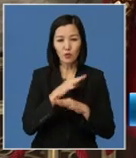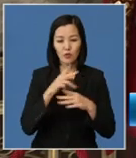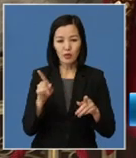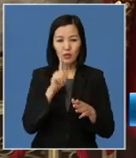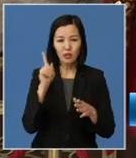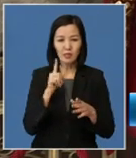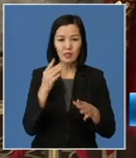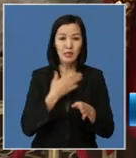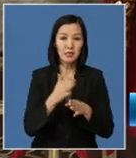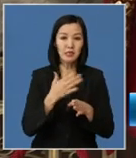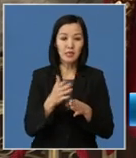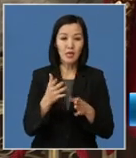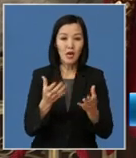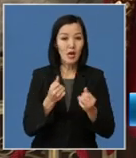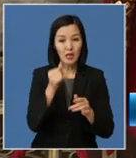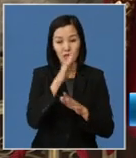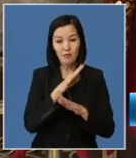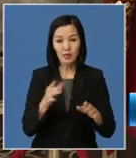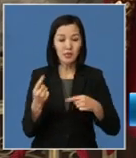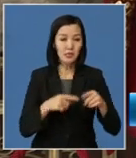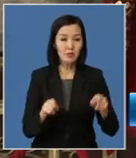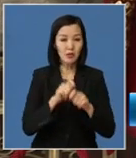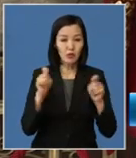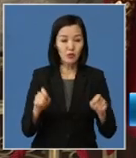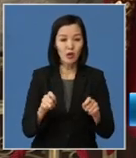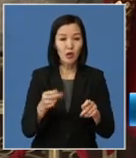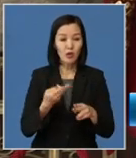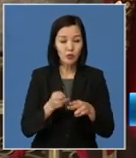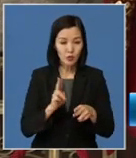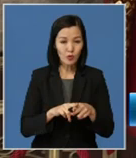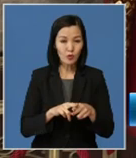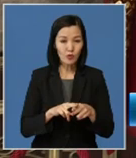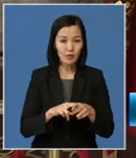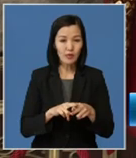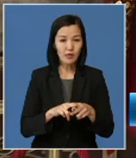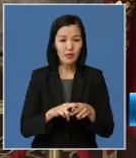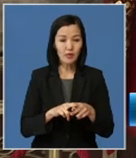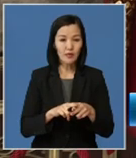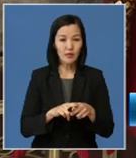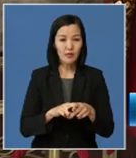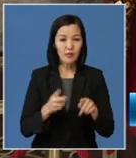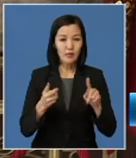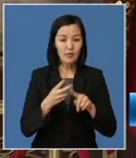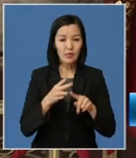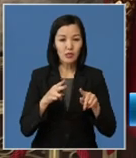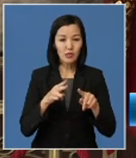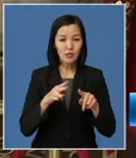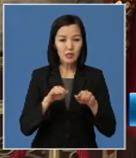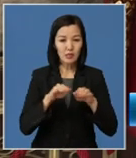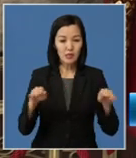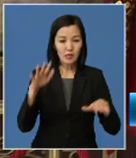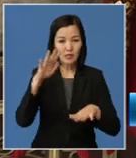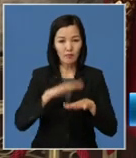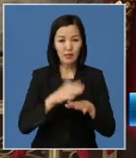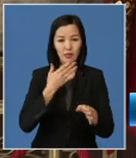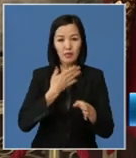жастар несие ала алмайды, мысалы ісін бастауға сол кезде жаңағы екінші деңгейлі банктерден несие